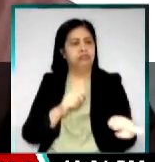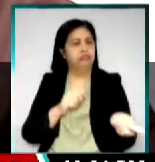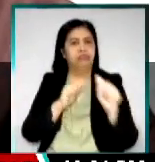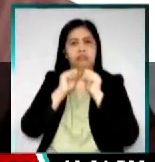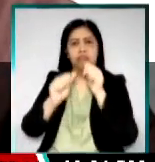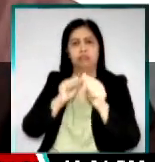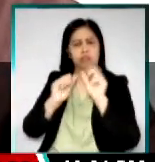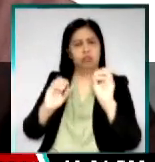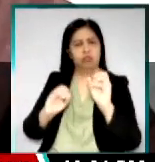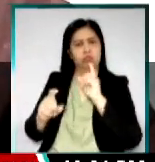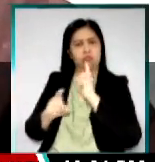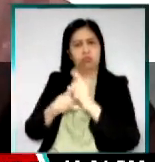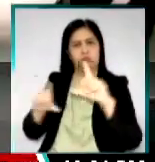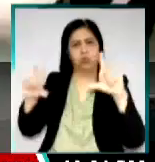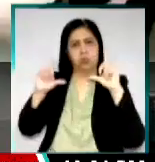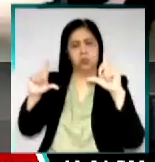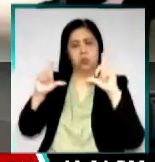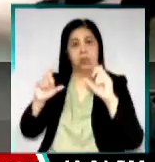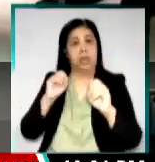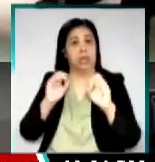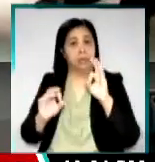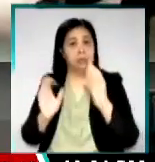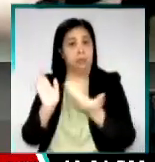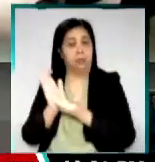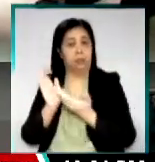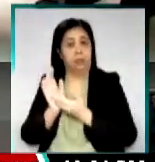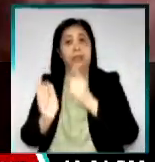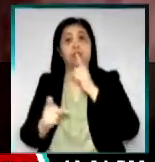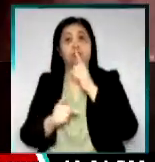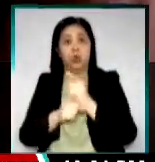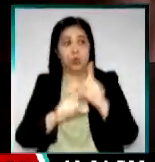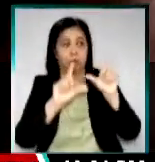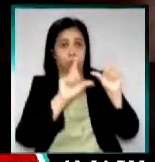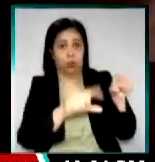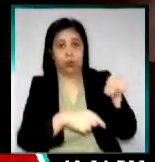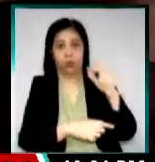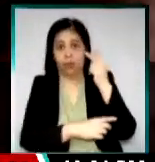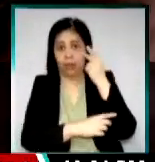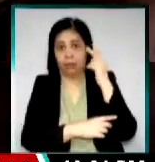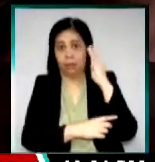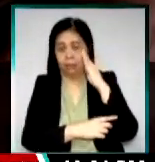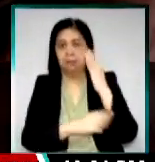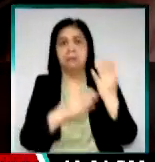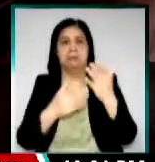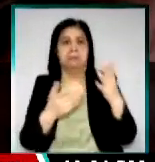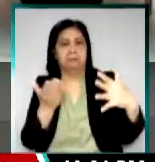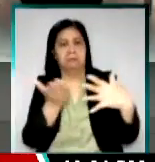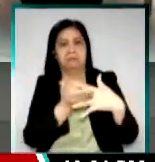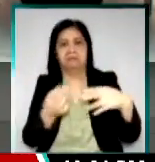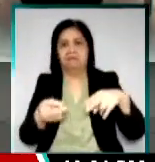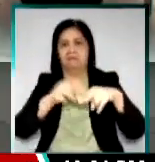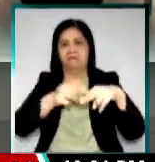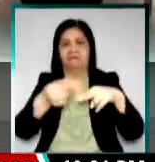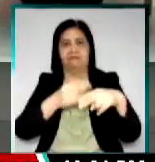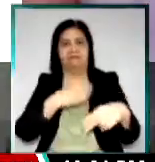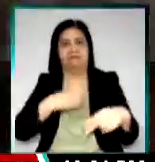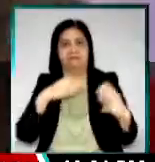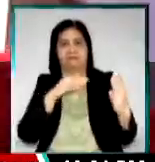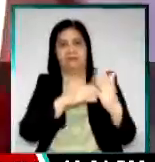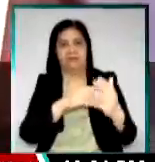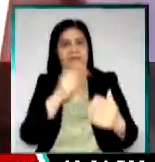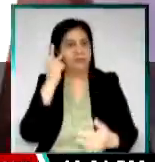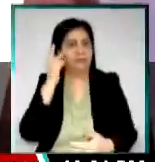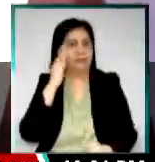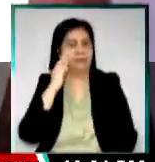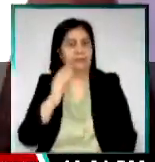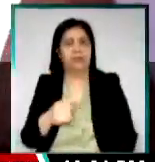ang paratang. Kung mapatunay ang totoo ang alegasyon laban sa kanya, posibleng maharap sa patong-patong na reklamo si Bonifacio. Inaalam pa